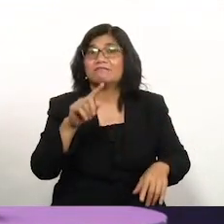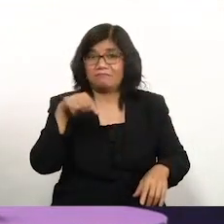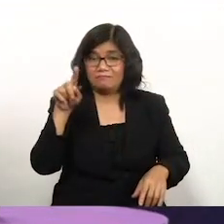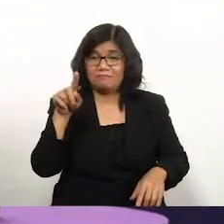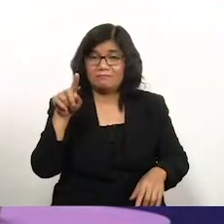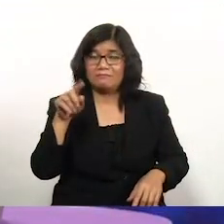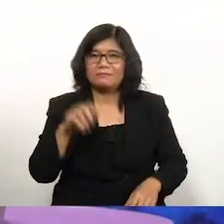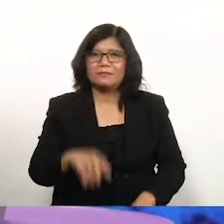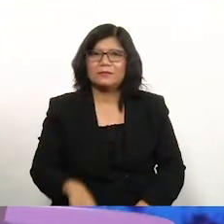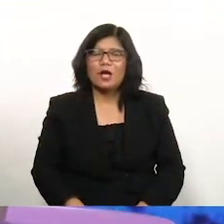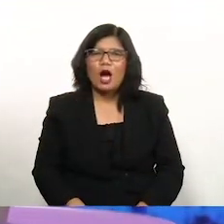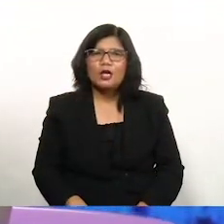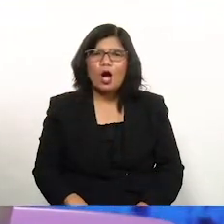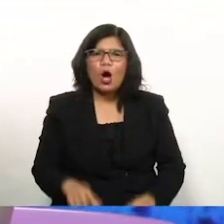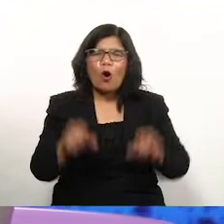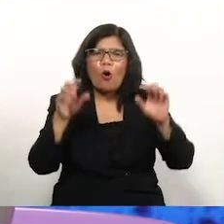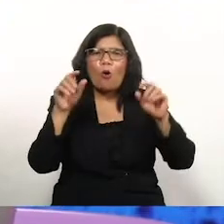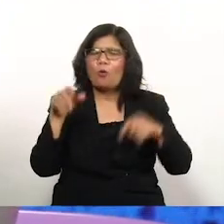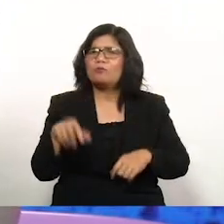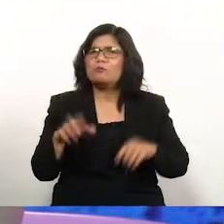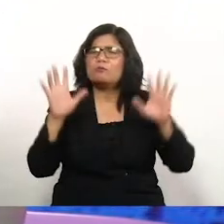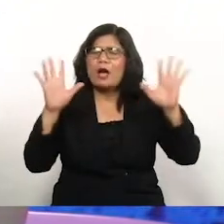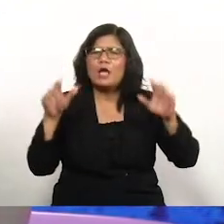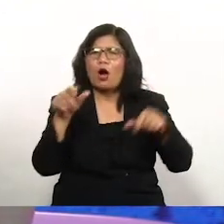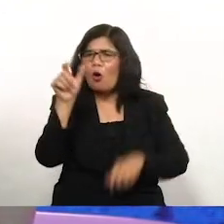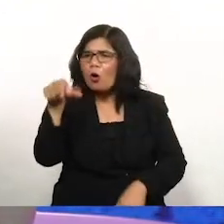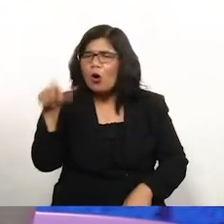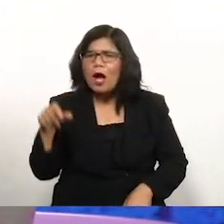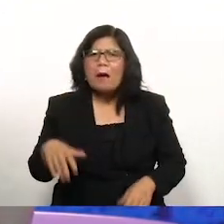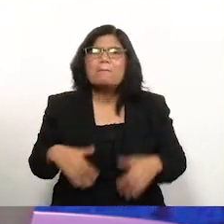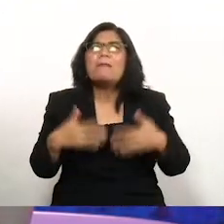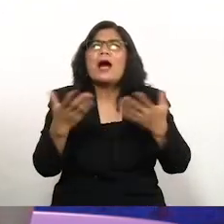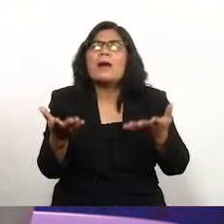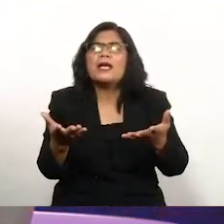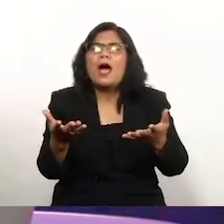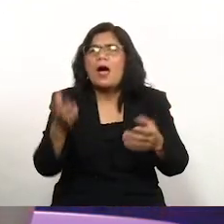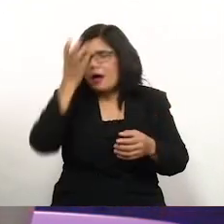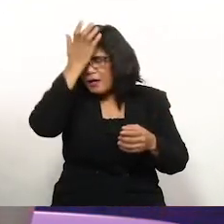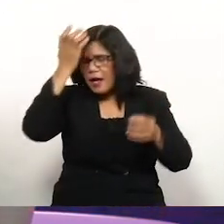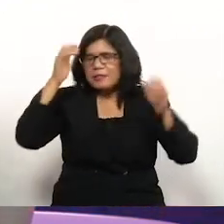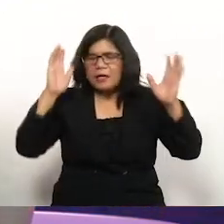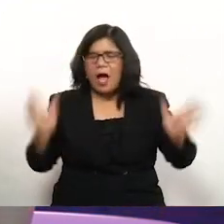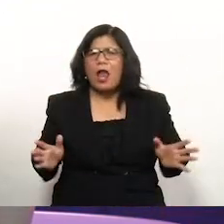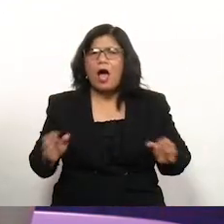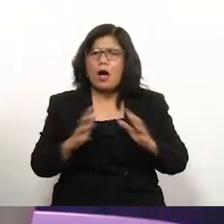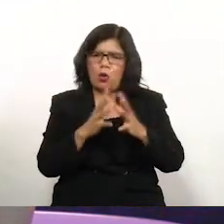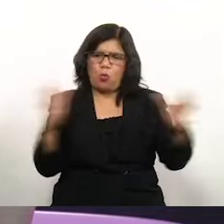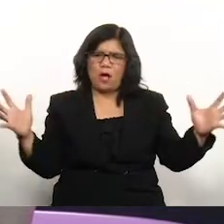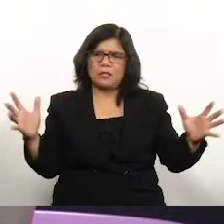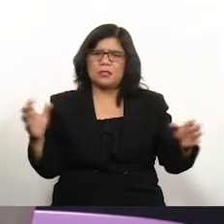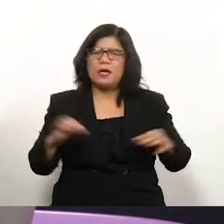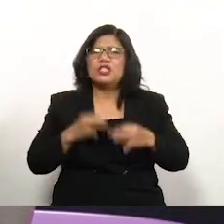Hai ada begitu banyak orang yang ketika dia diberkati pemikirannya cuman satu bagaimana kerajaan hal diluaskan Bagaimana jiwa-jiwa